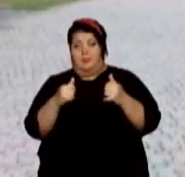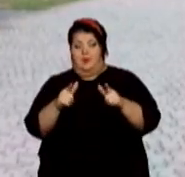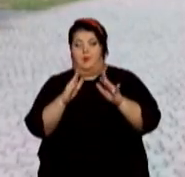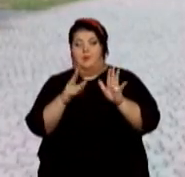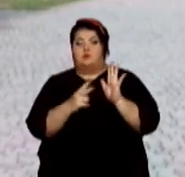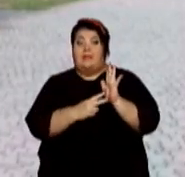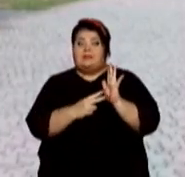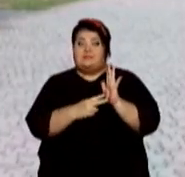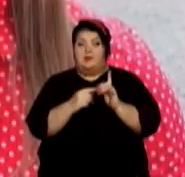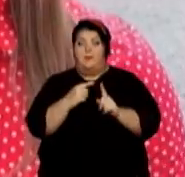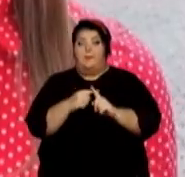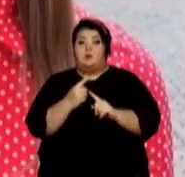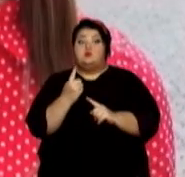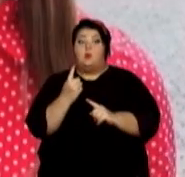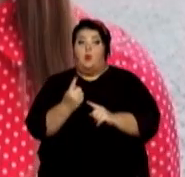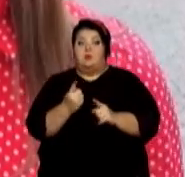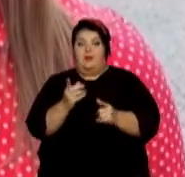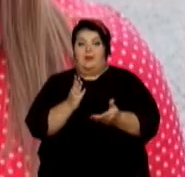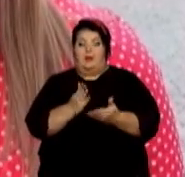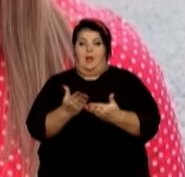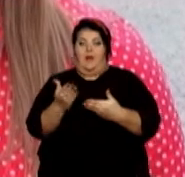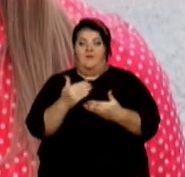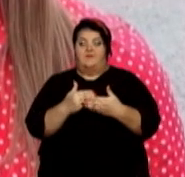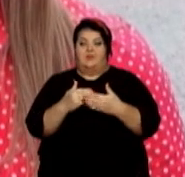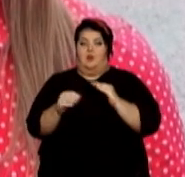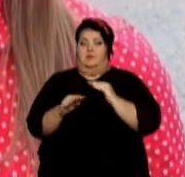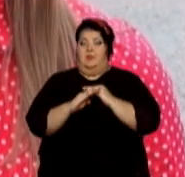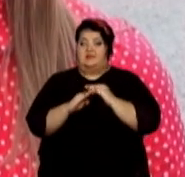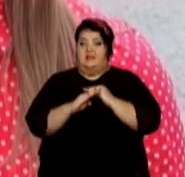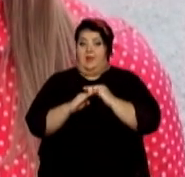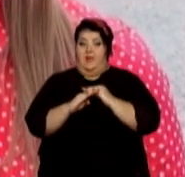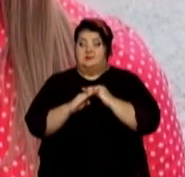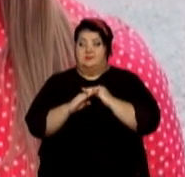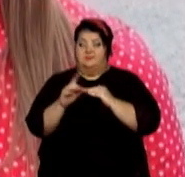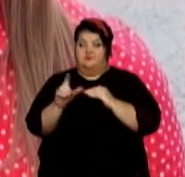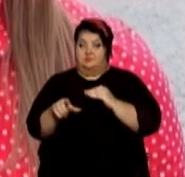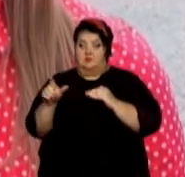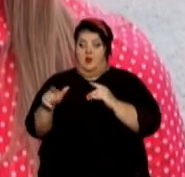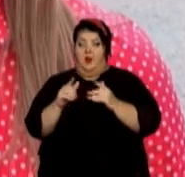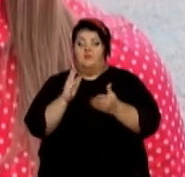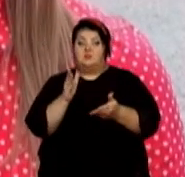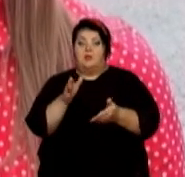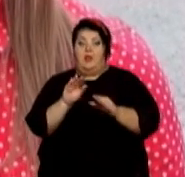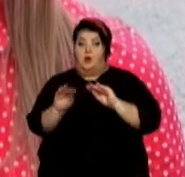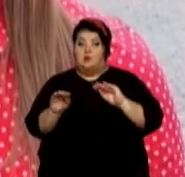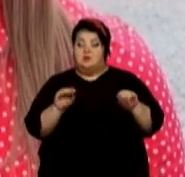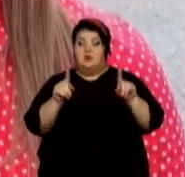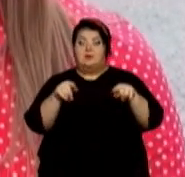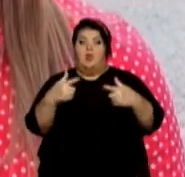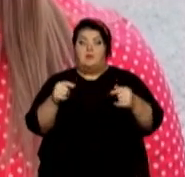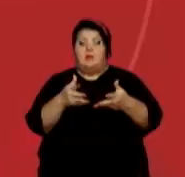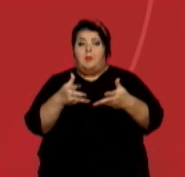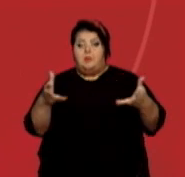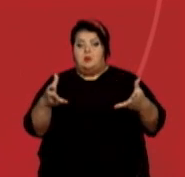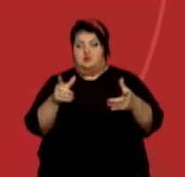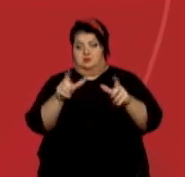7 плюс одна, яка є від меценатів. Вони розташовуються на тих ділянках парку, де найбільше попит